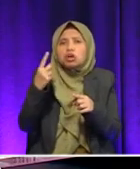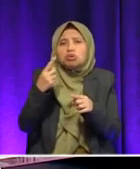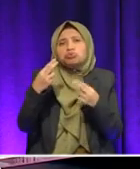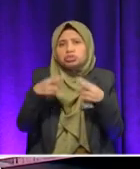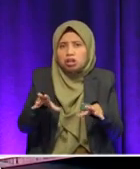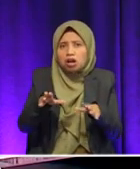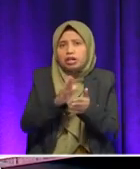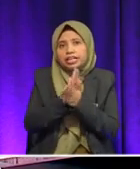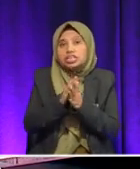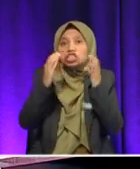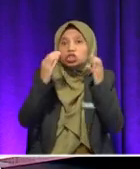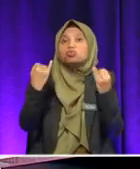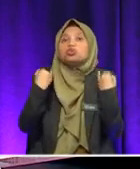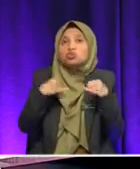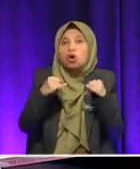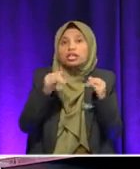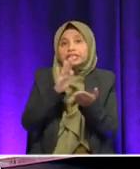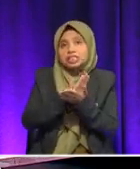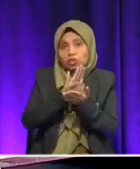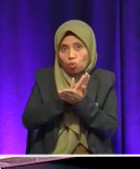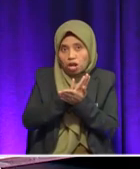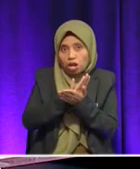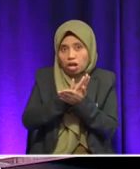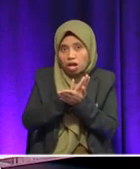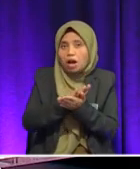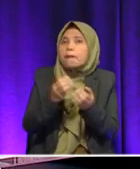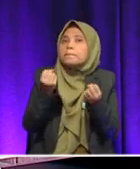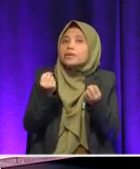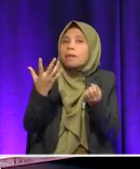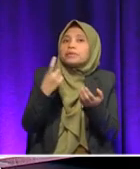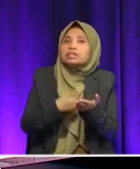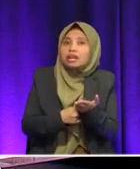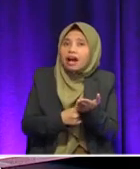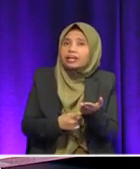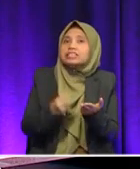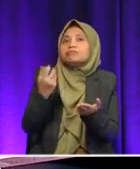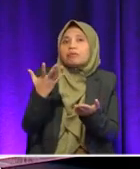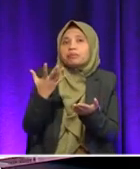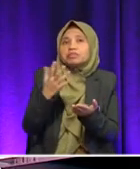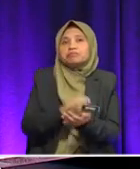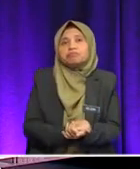tentang kepentingan menjaga barang oke harganya tak mahal